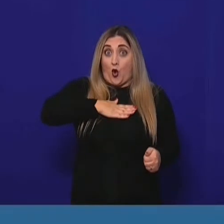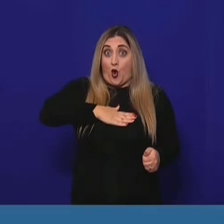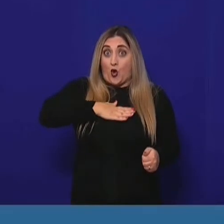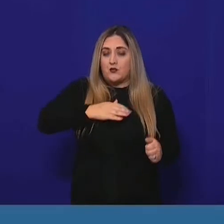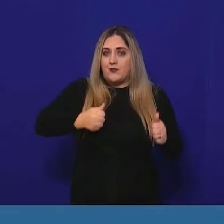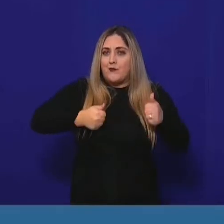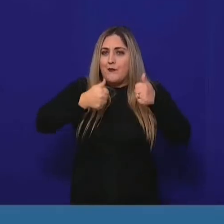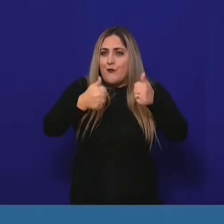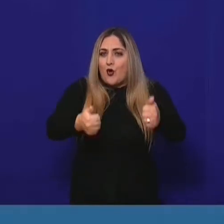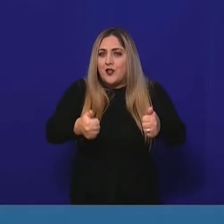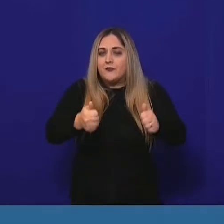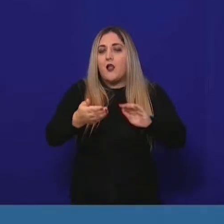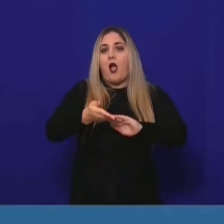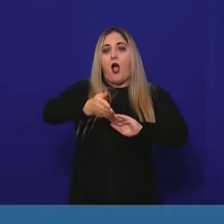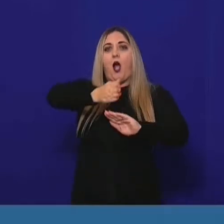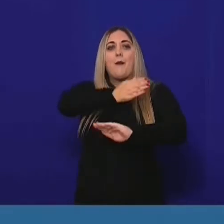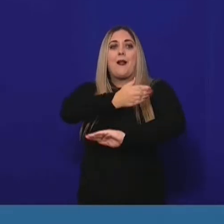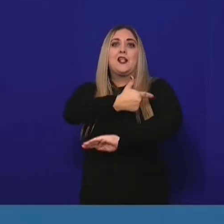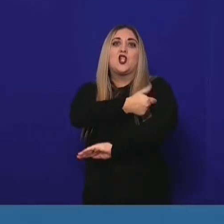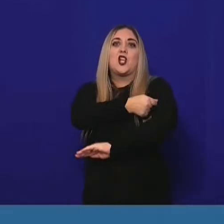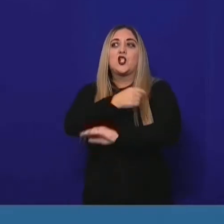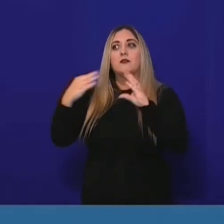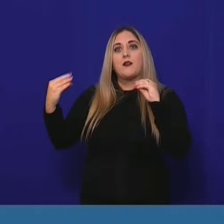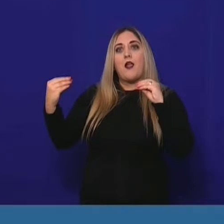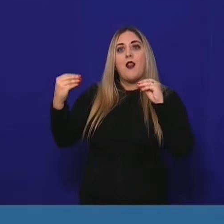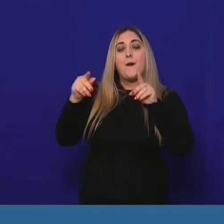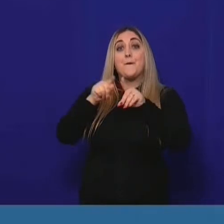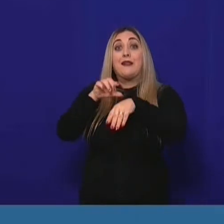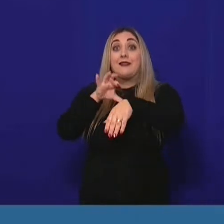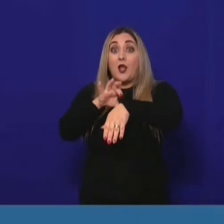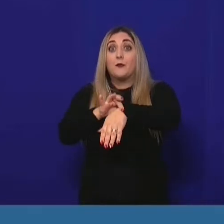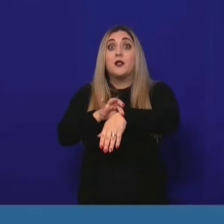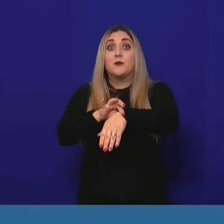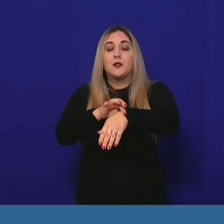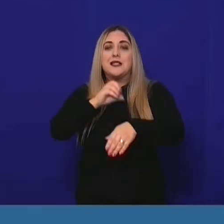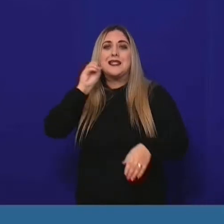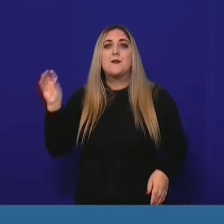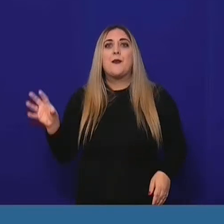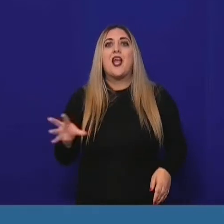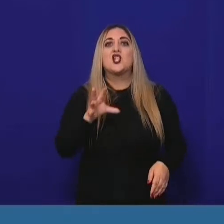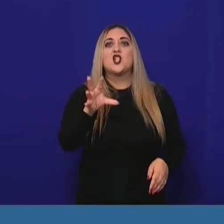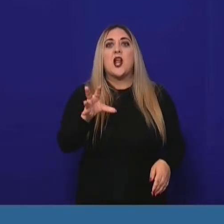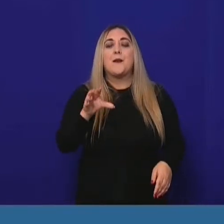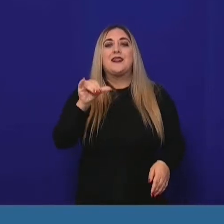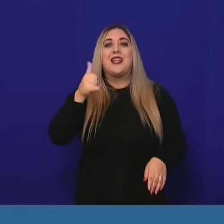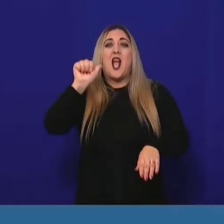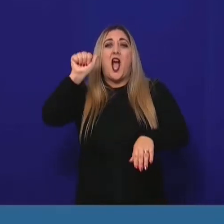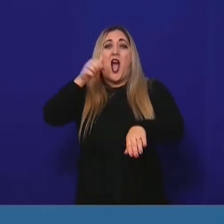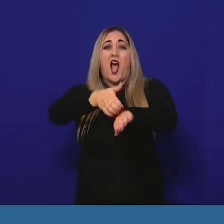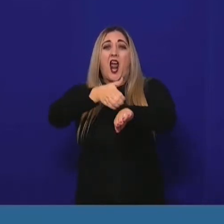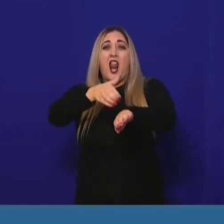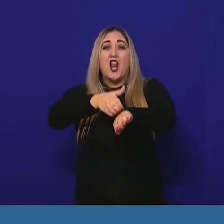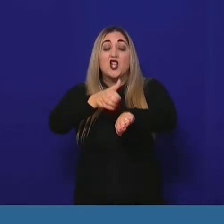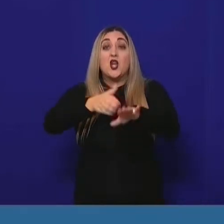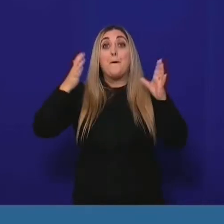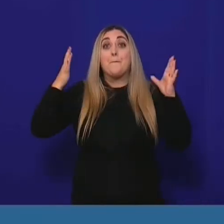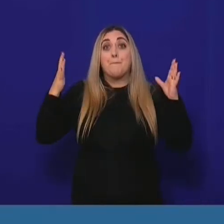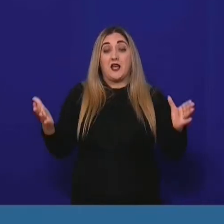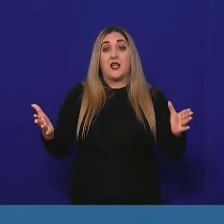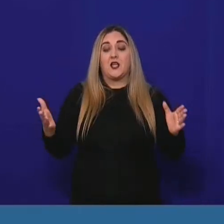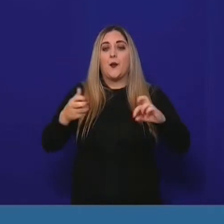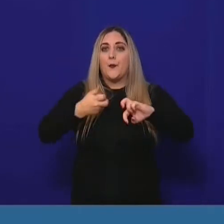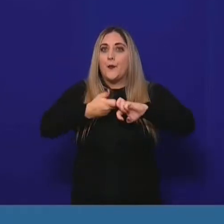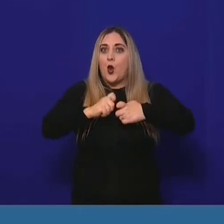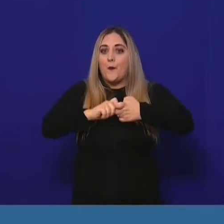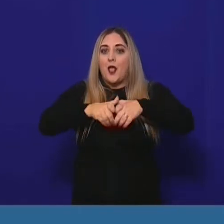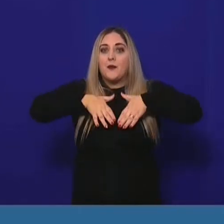jkunu qegħdin jiddiskutu anke mat-tabib tagħhom, speċjalment dawk in-nies li kellhom xi allerġija qawwija jew inkella